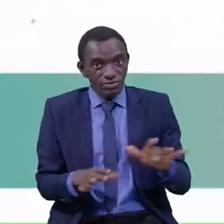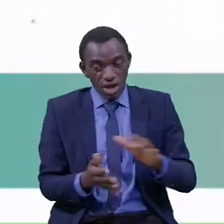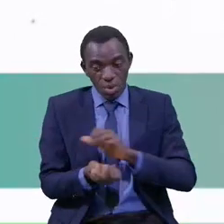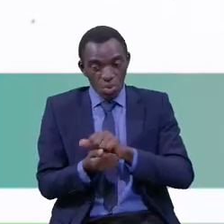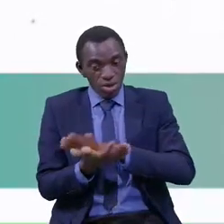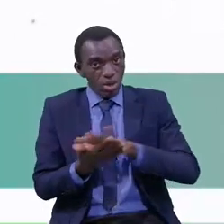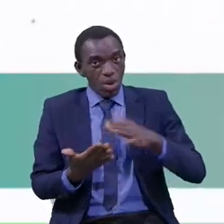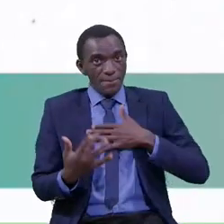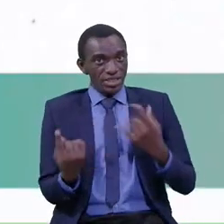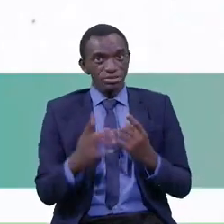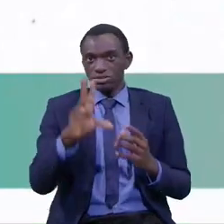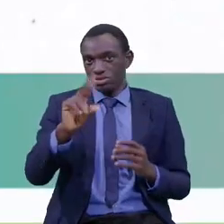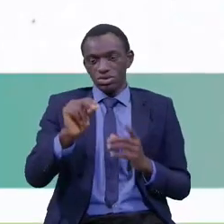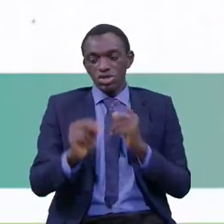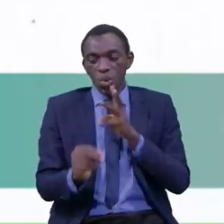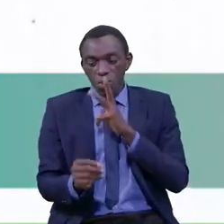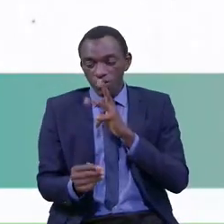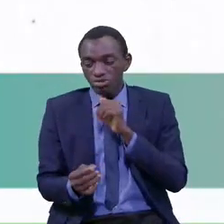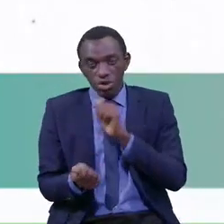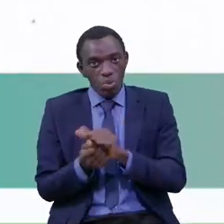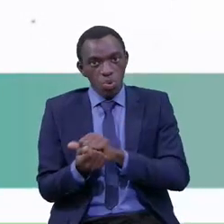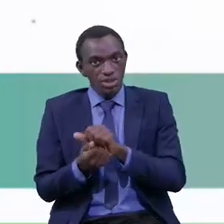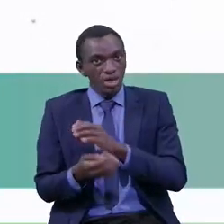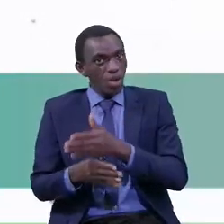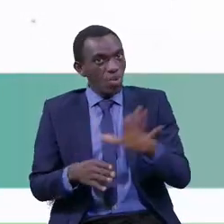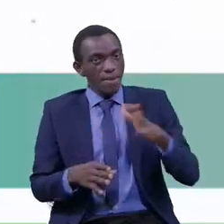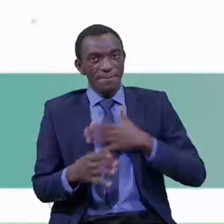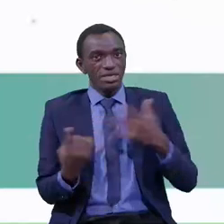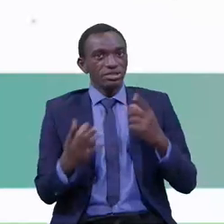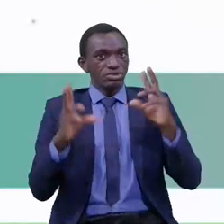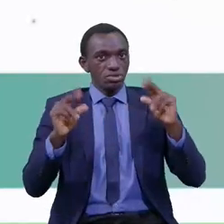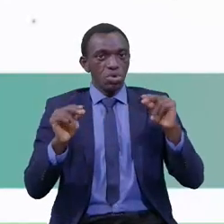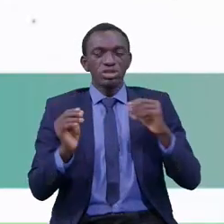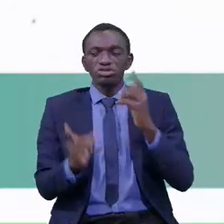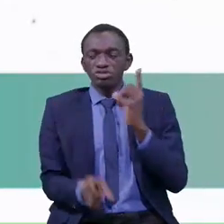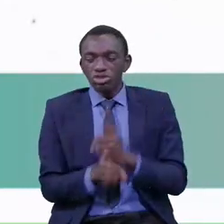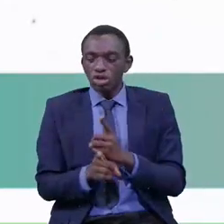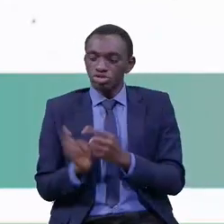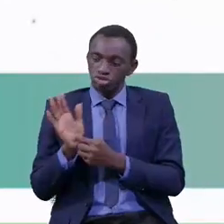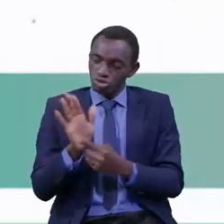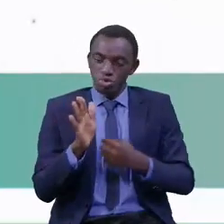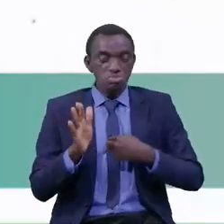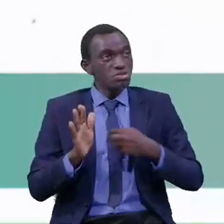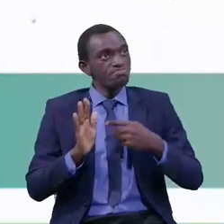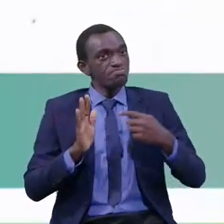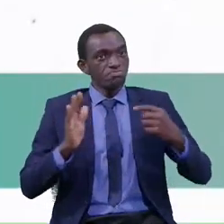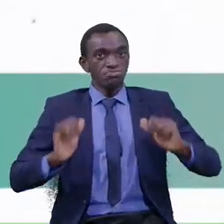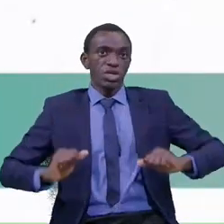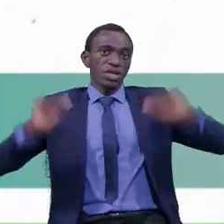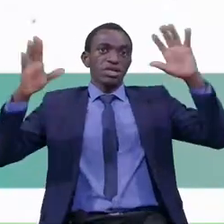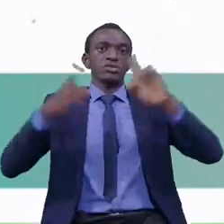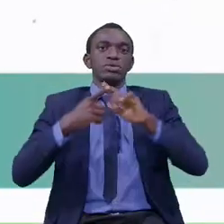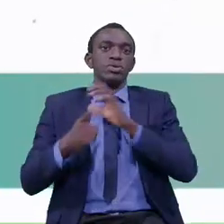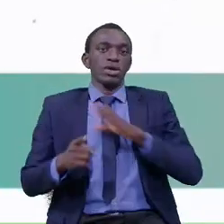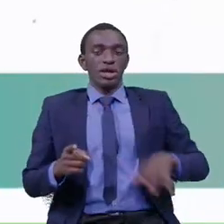ne lave rien du tout. L'eau, le baptême, c'est une évidence que vous êtes abandonné à Christ, que